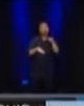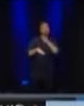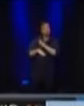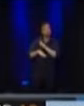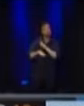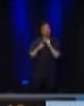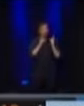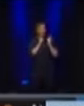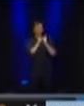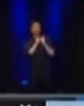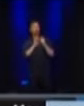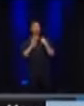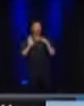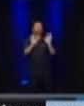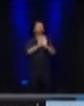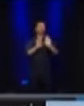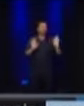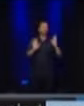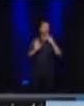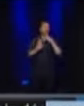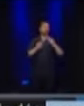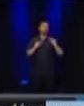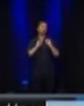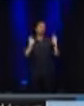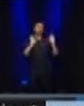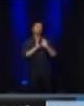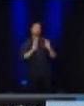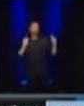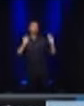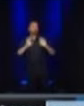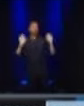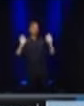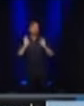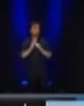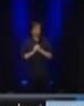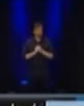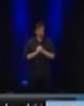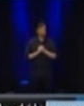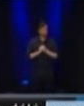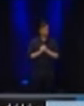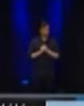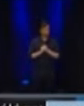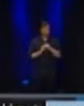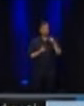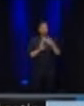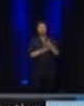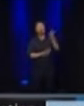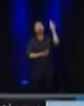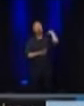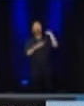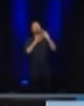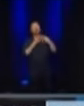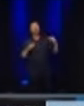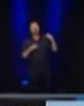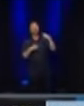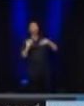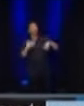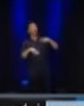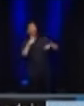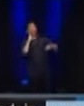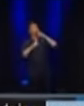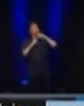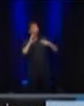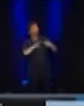de quelqu'un en bas de 2 mètres. Là, c'est assez clair. Cette situation-là, elle serait arrivée un peu plus tôt, au printemps, qu'elle aurait été beaucoup